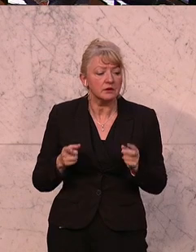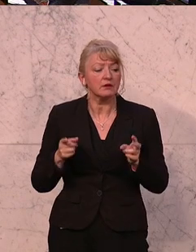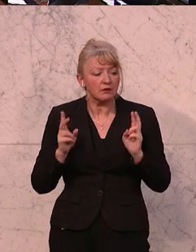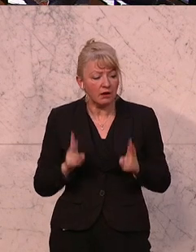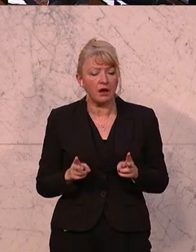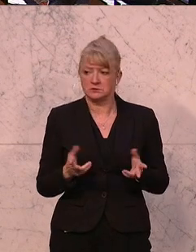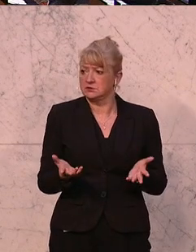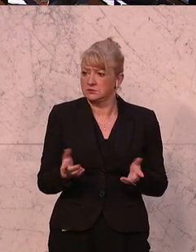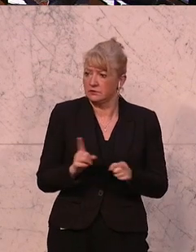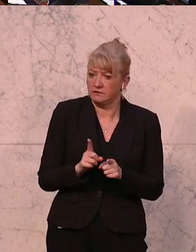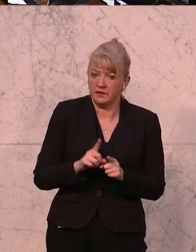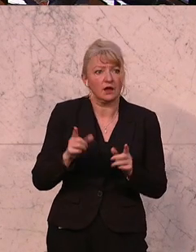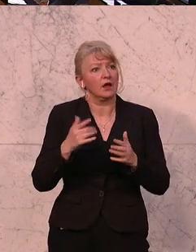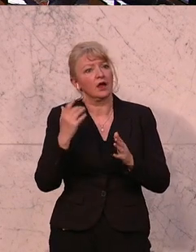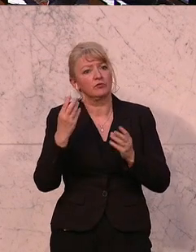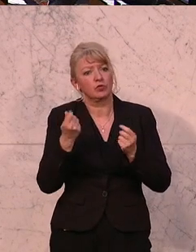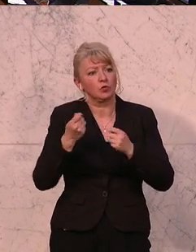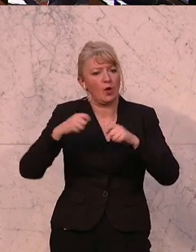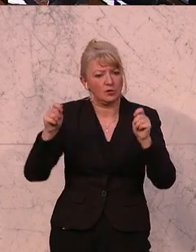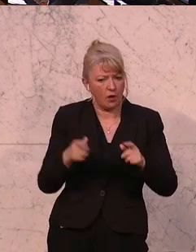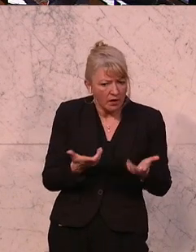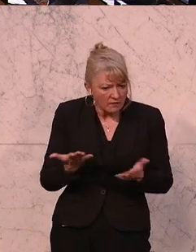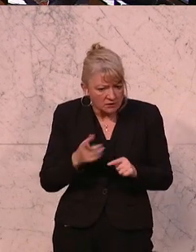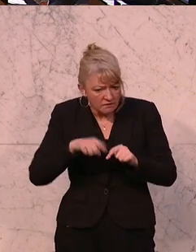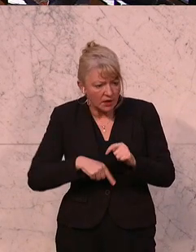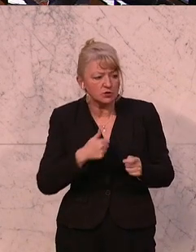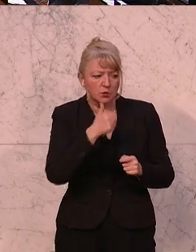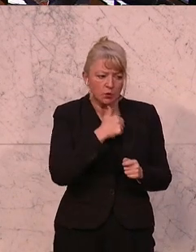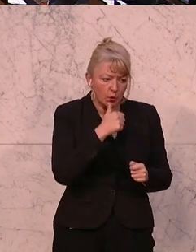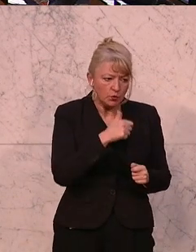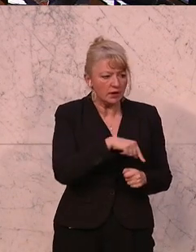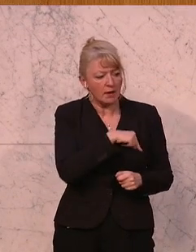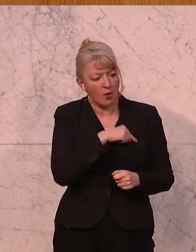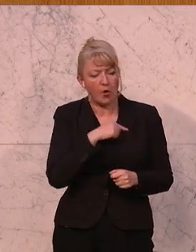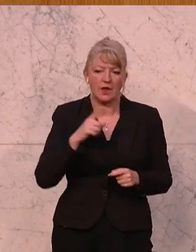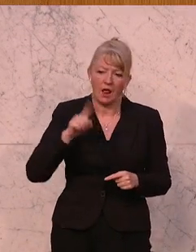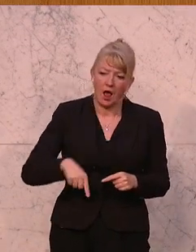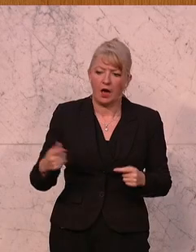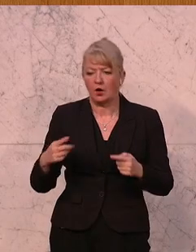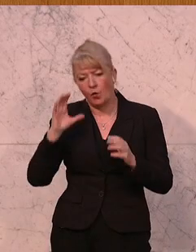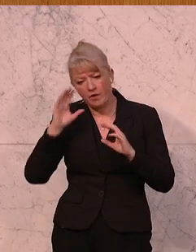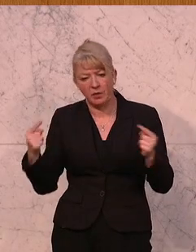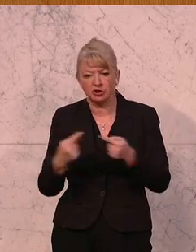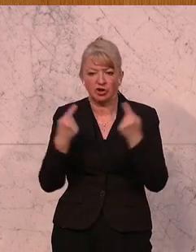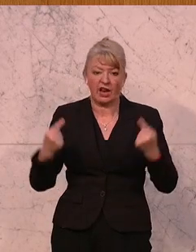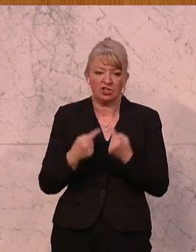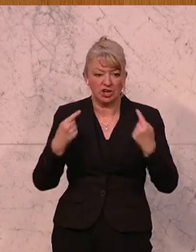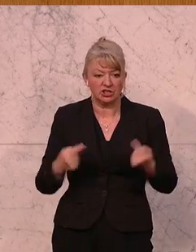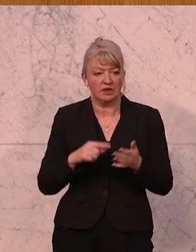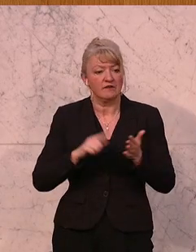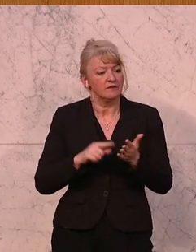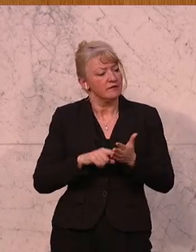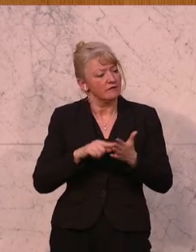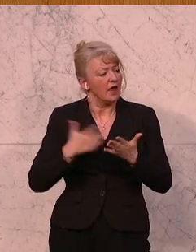du kannst das Ganze sozusagen nicht mehr mit der Inflation erklären, da läuft was falsch. Und dann haben die Grünen monatelang sich mit der ÖVP gestritten über die Leitung der